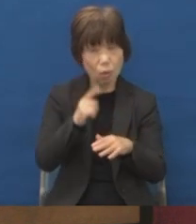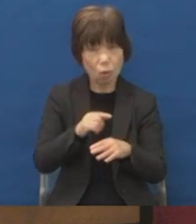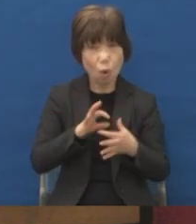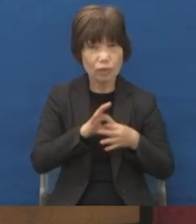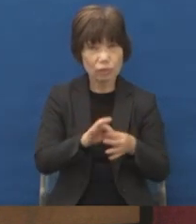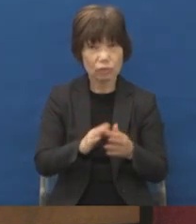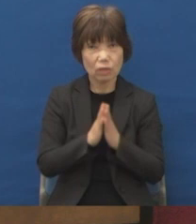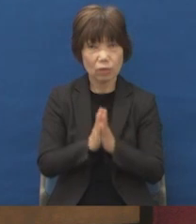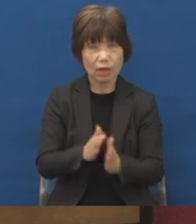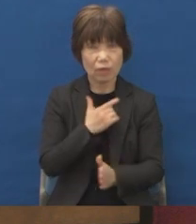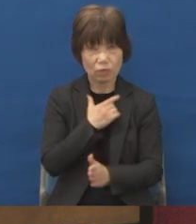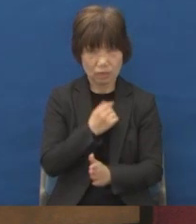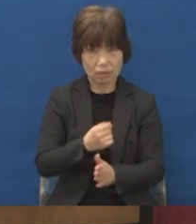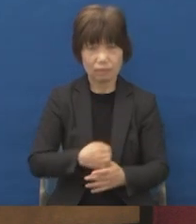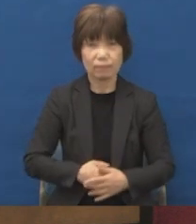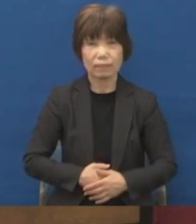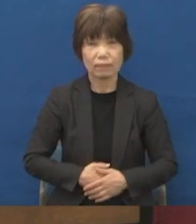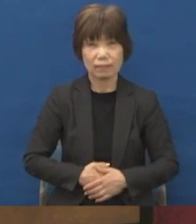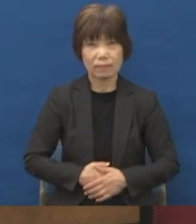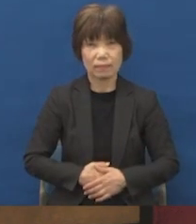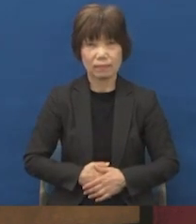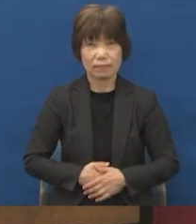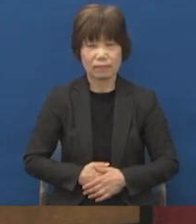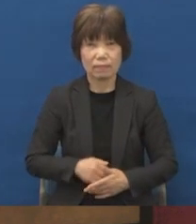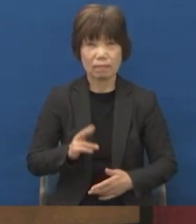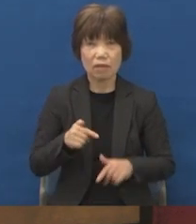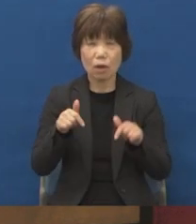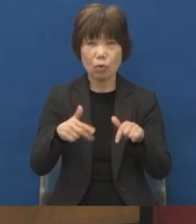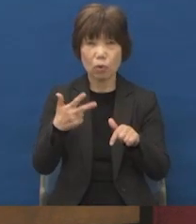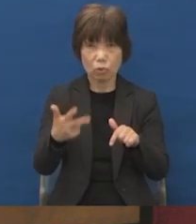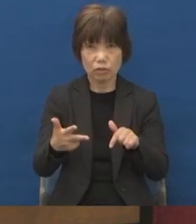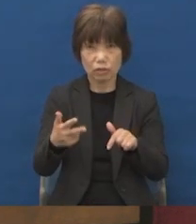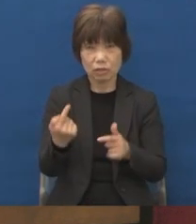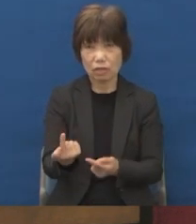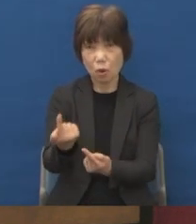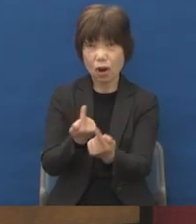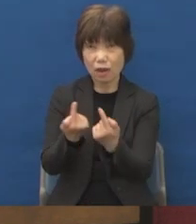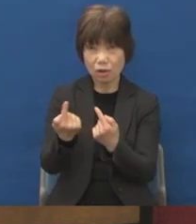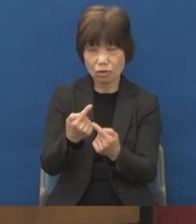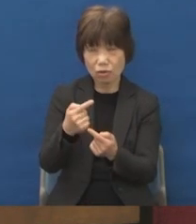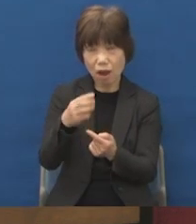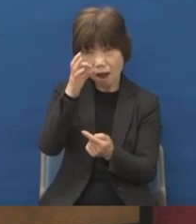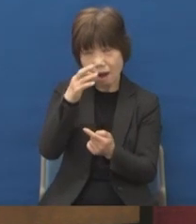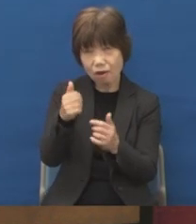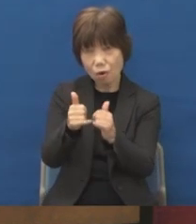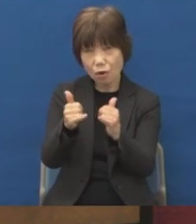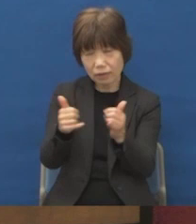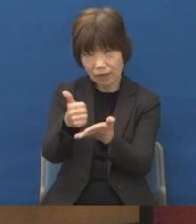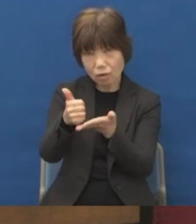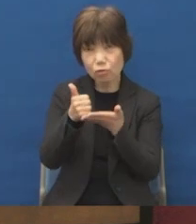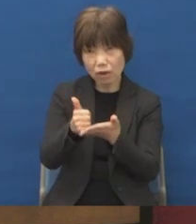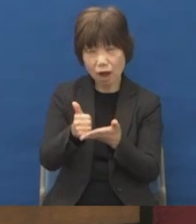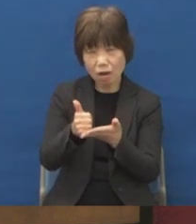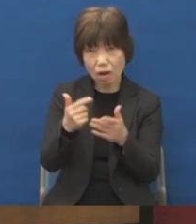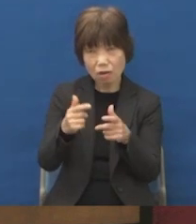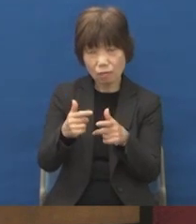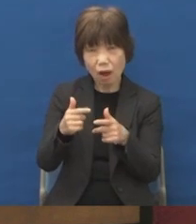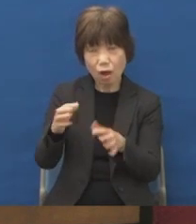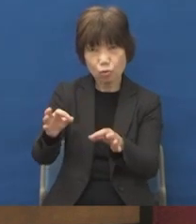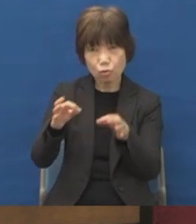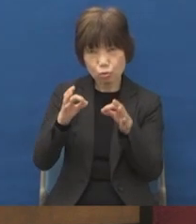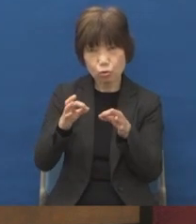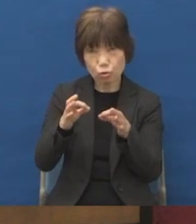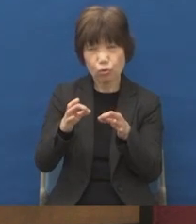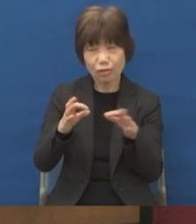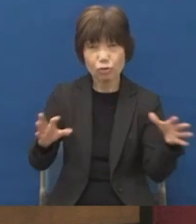きお願いいたします。また、京都市を訪れる観光客の増加が増収につながることはありがたい